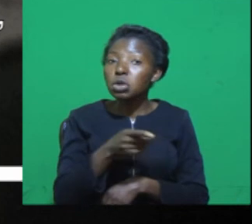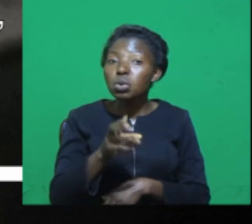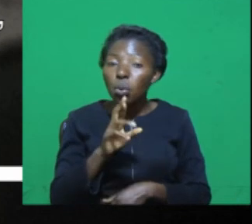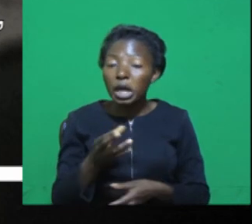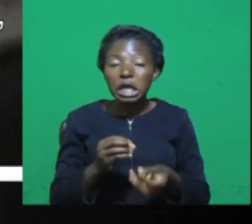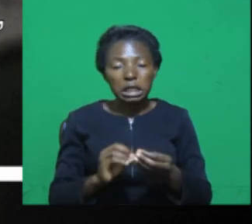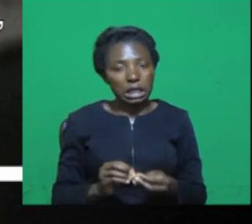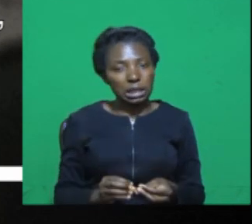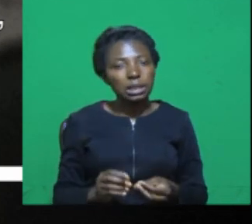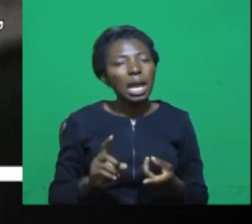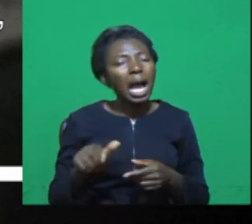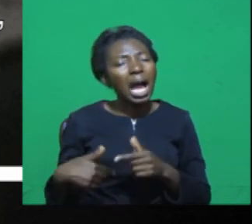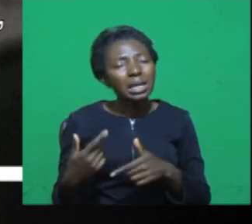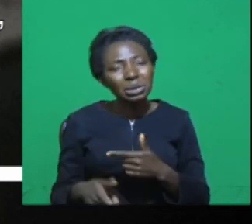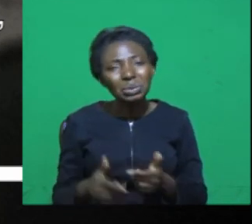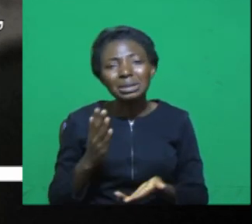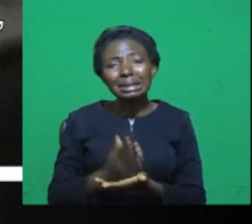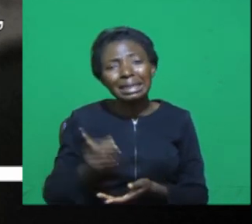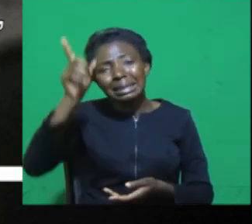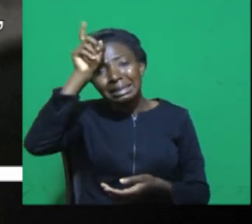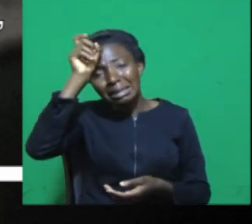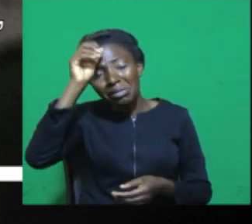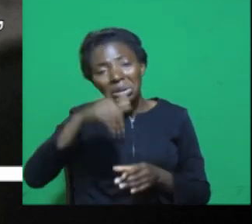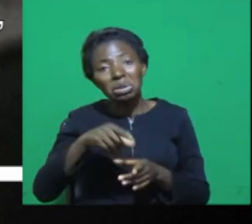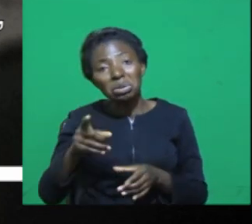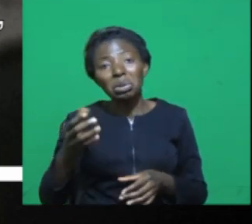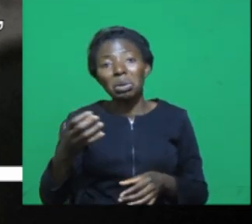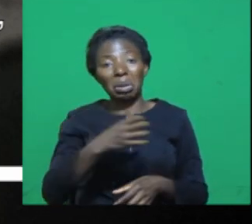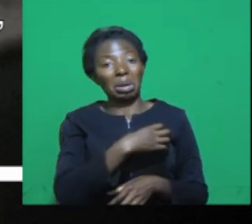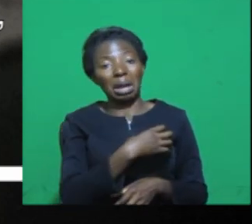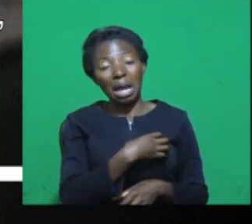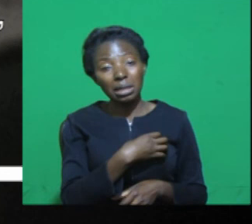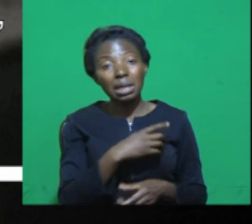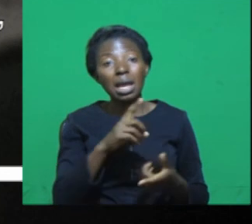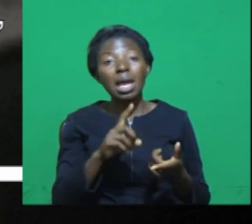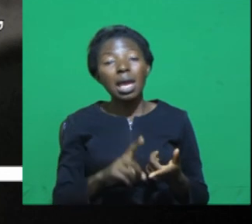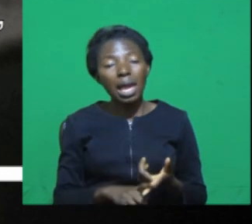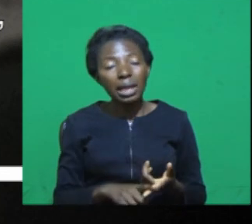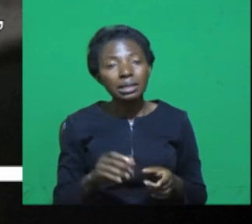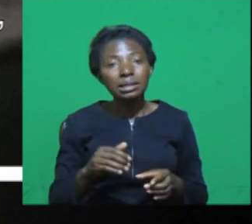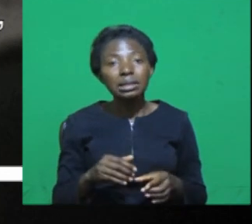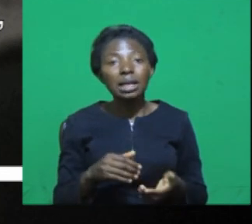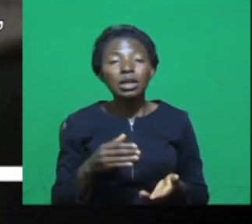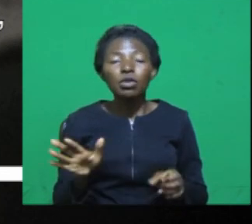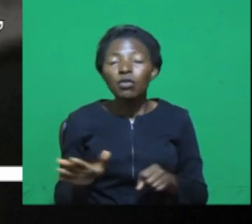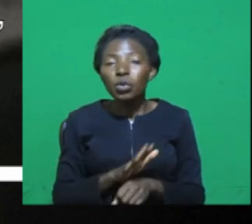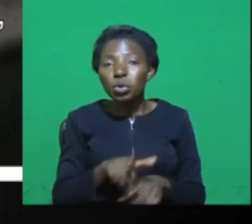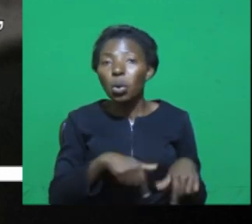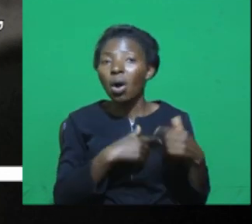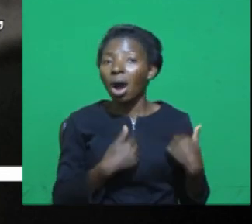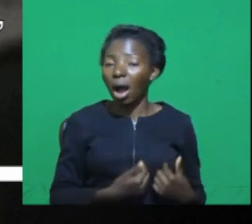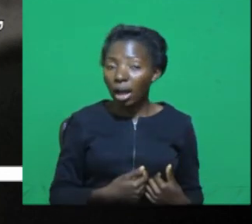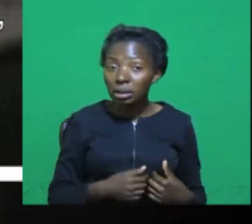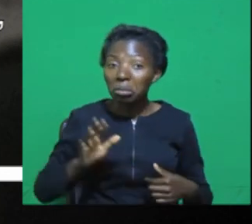kwako kusvikira kusarurama kwawanikwa mukati mako. Nokuwanda kwokushambadzira kwako wakazadza mukati mako nokuita